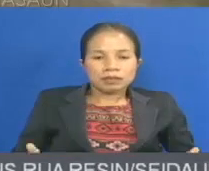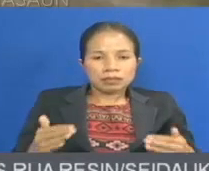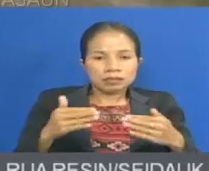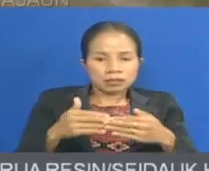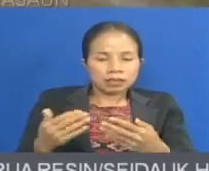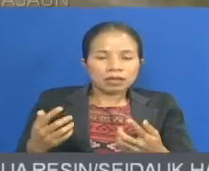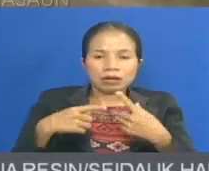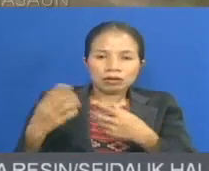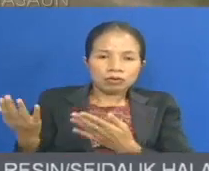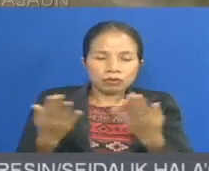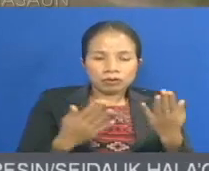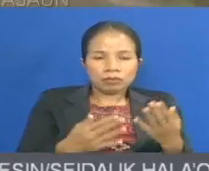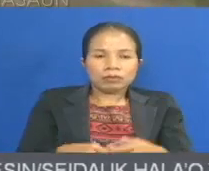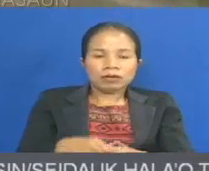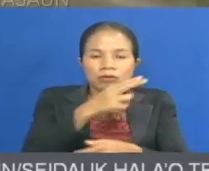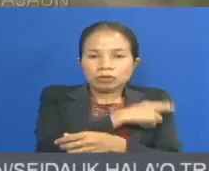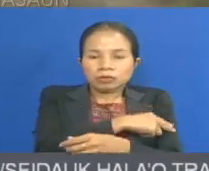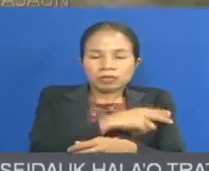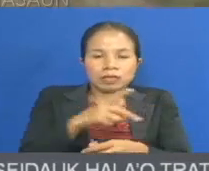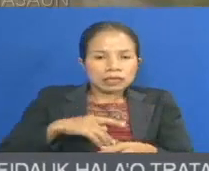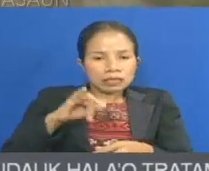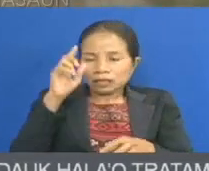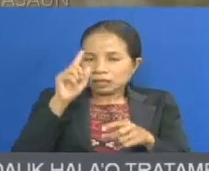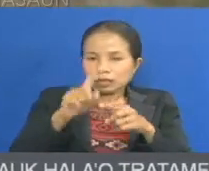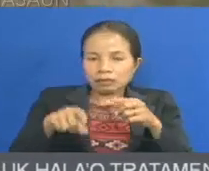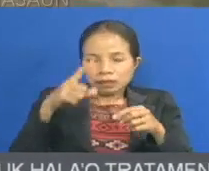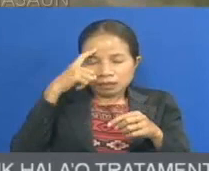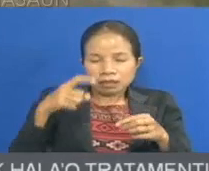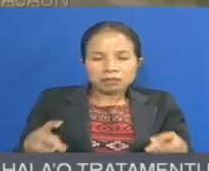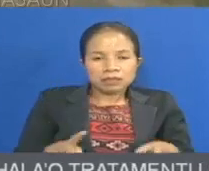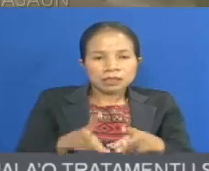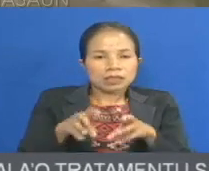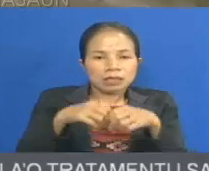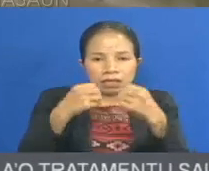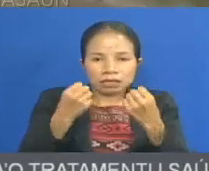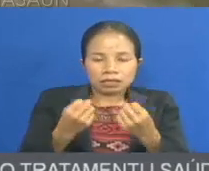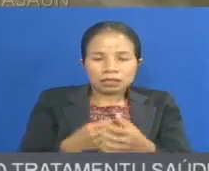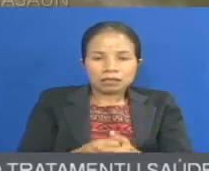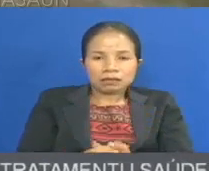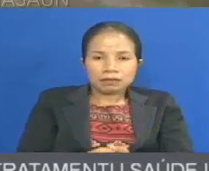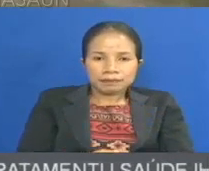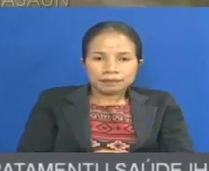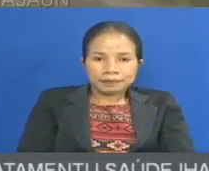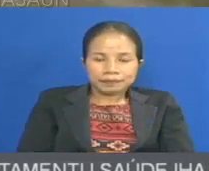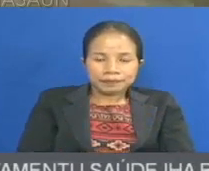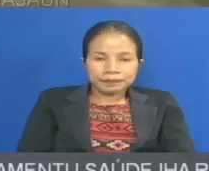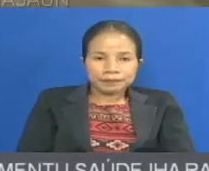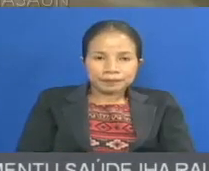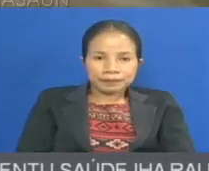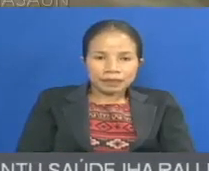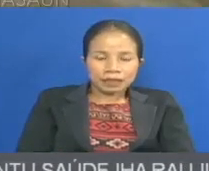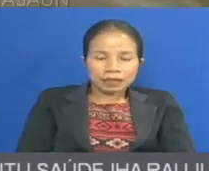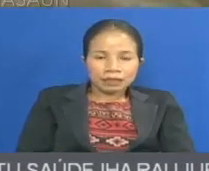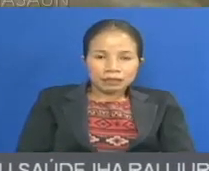ba saude kilikai ladi ak, tamba kondisaung estrada. Nebe,